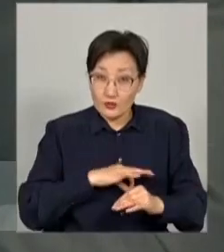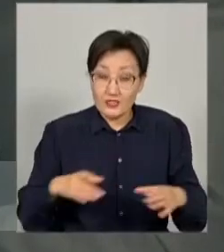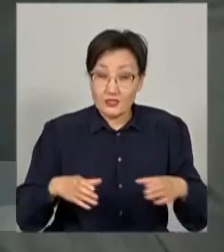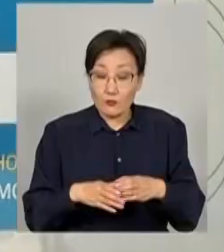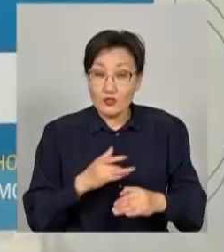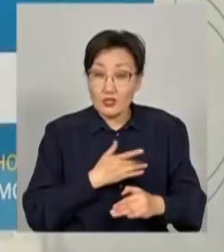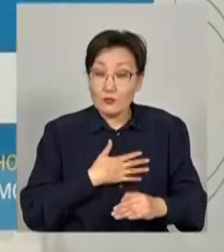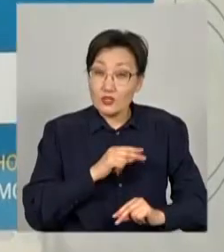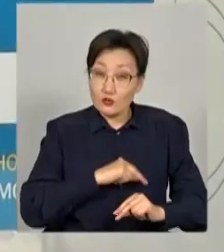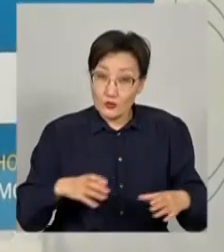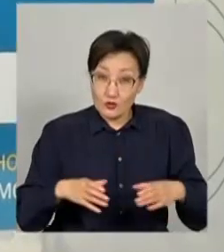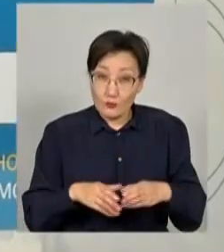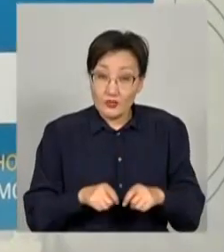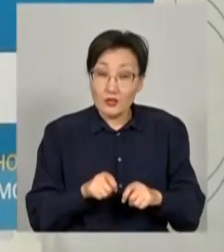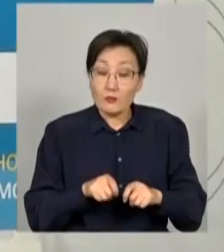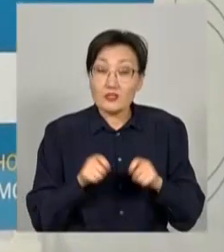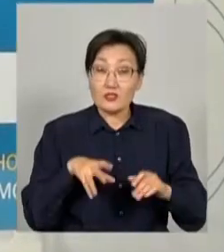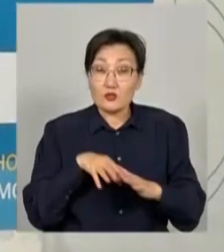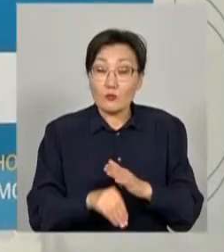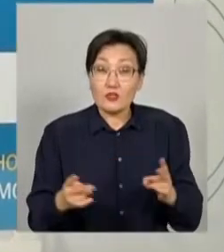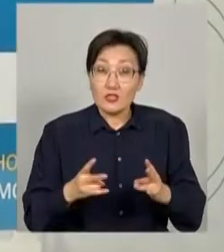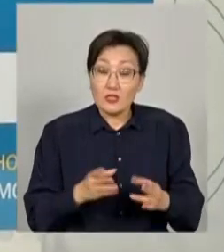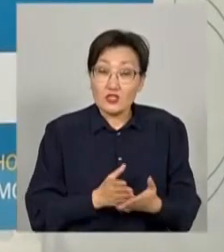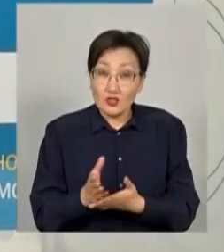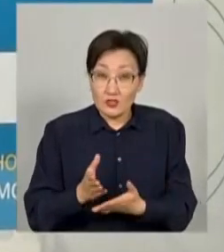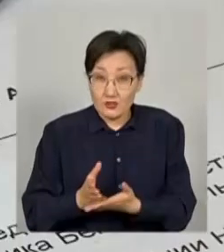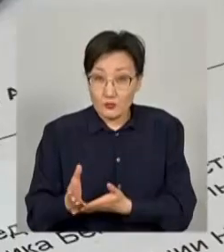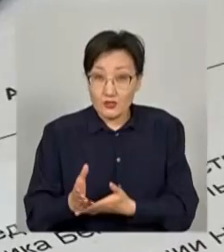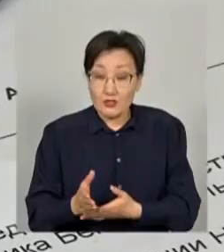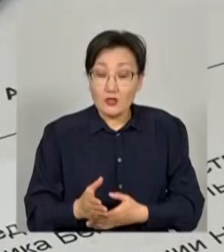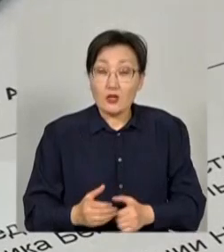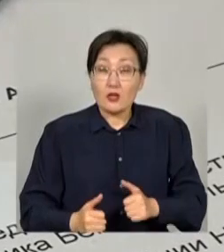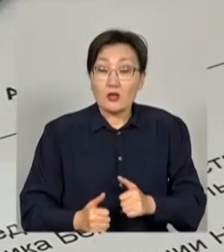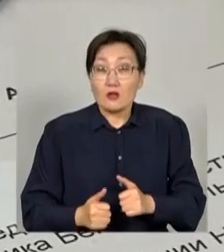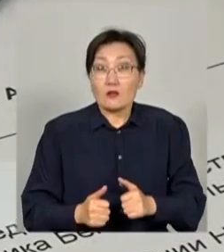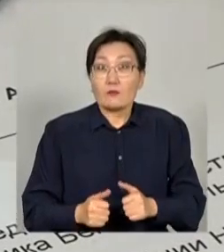тиесілі жұмыс тобы да құрылады. Оның құрамына тиісті салалардағы беделді